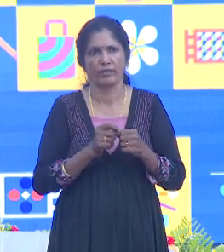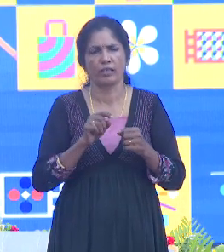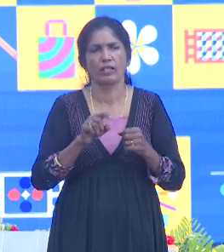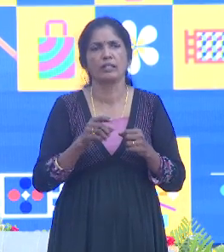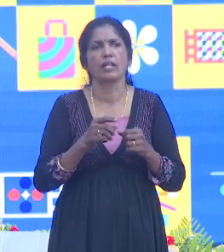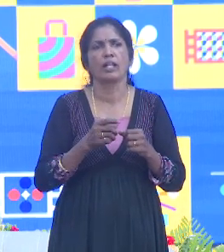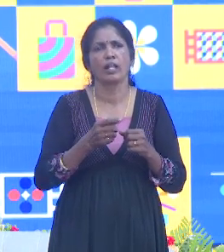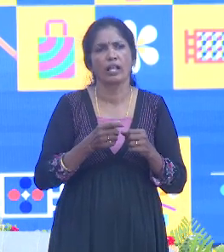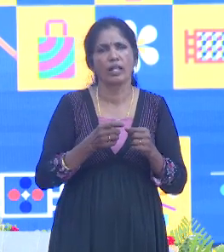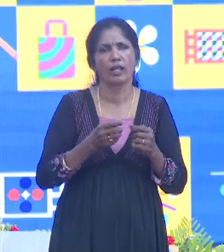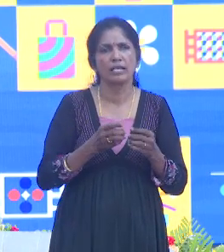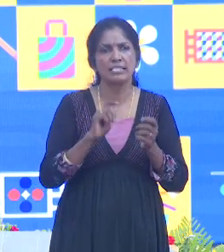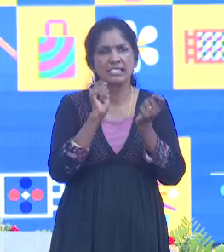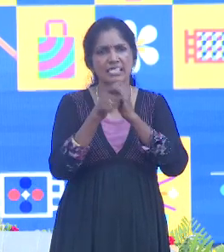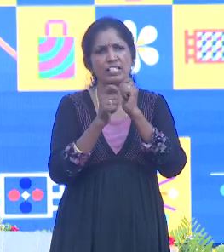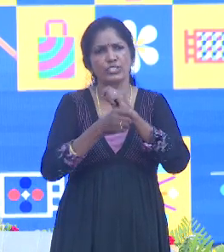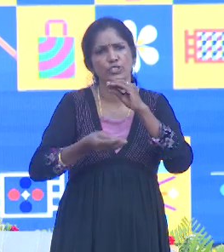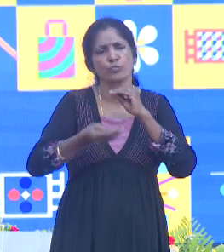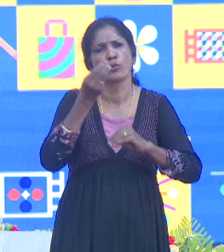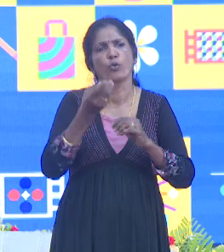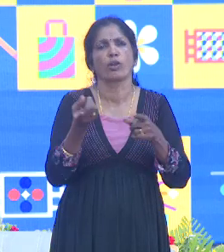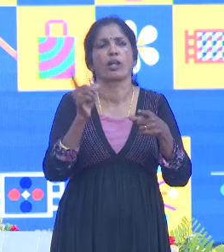വിപ്ലവകരമായ ചില മാറ്റങ്ങൾ ആ നിയമത്തിൽ വീണ്ടും കൊണ്ടുവന്നു.